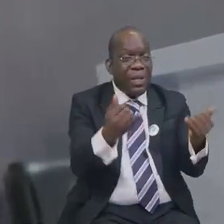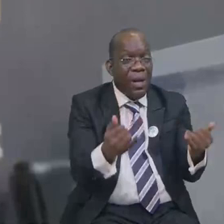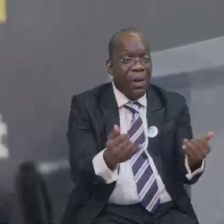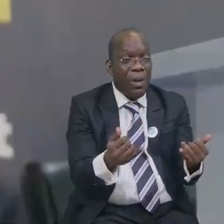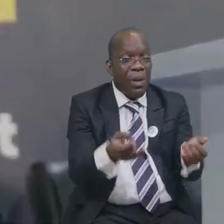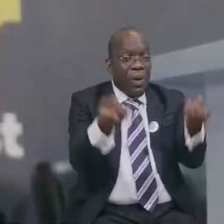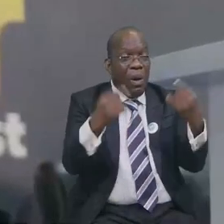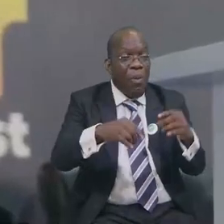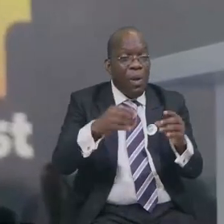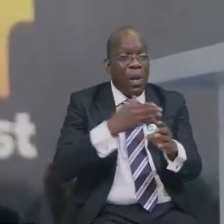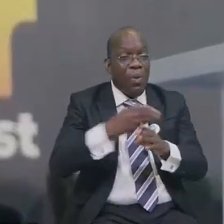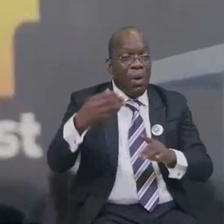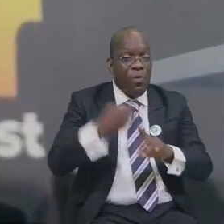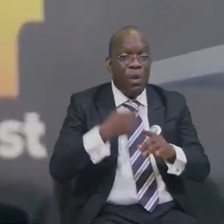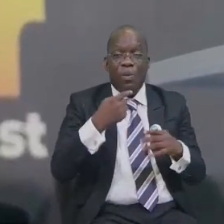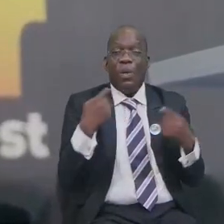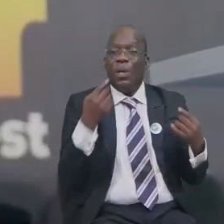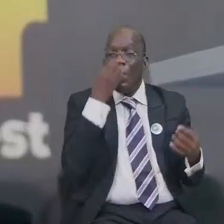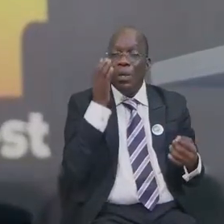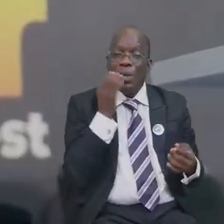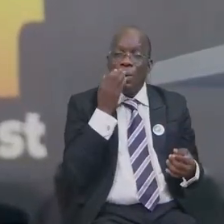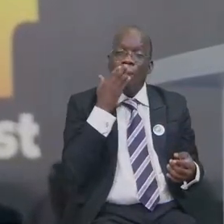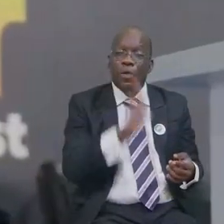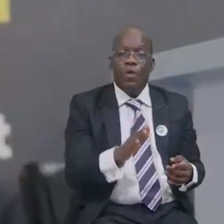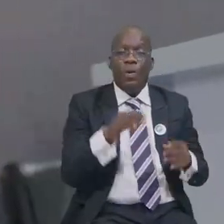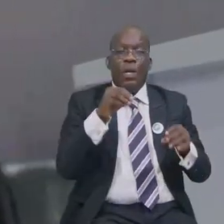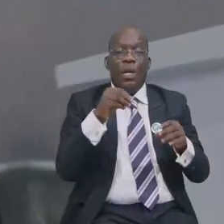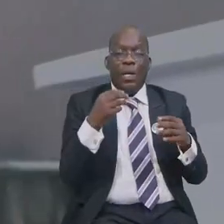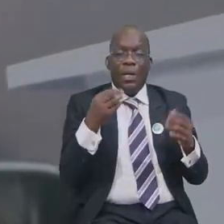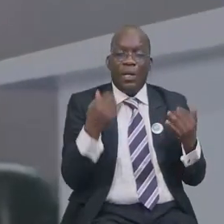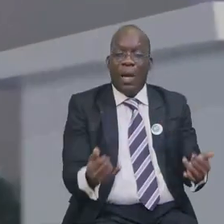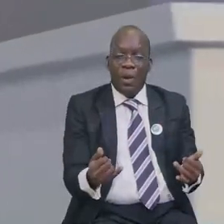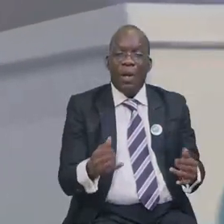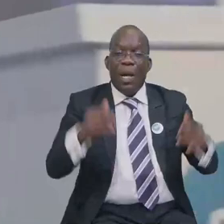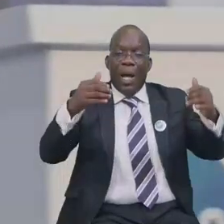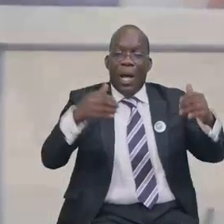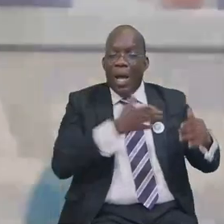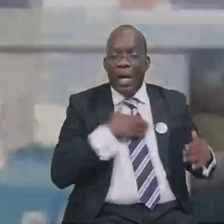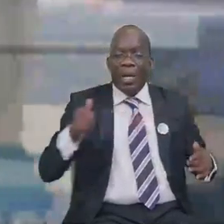sortir du mal, dans ces temps modernes, avoir la foi